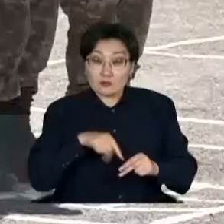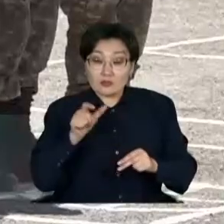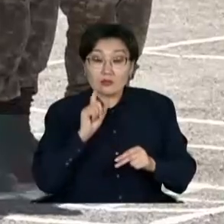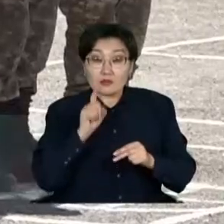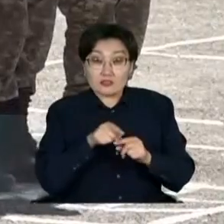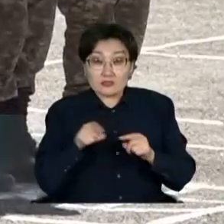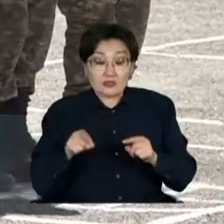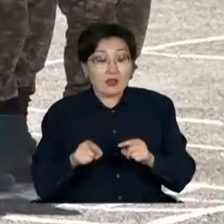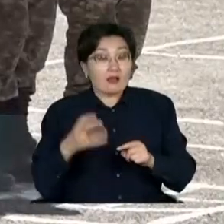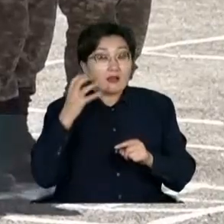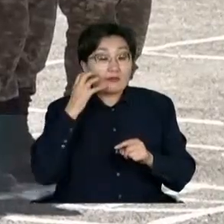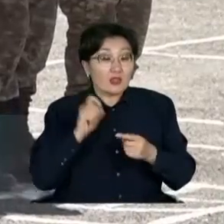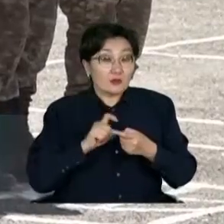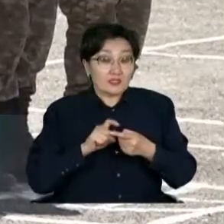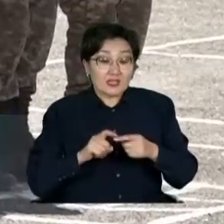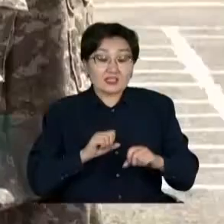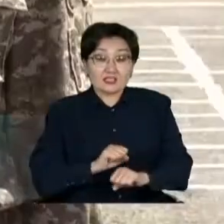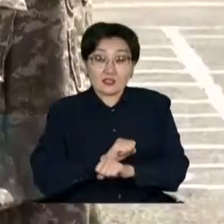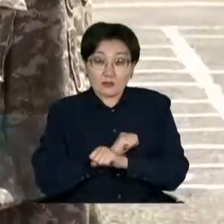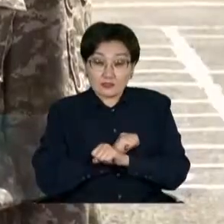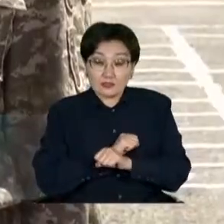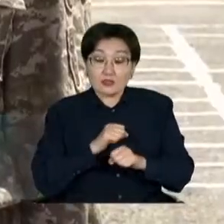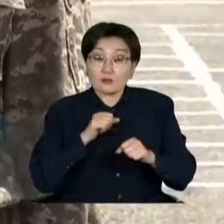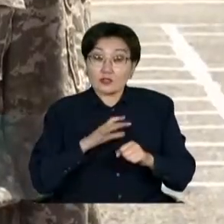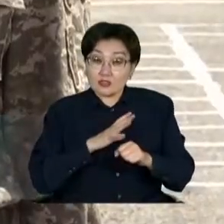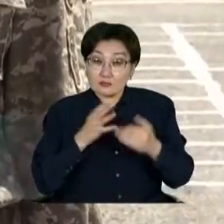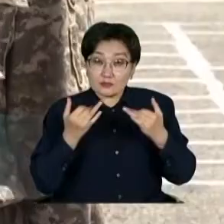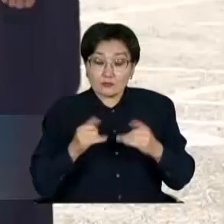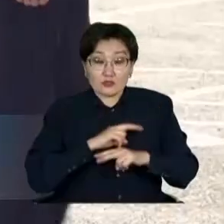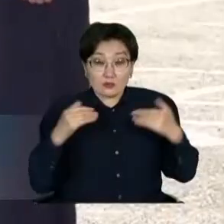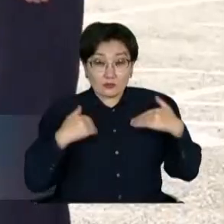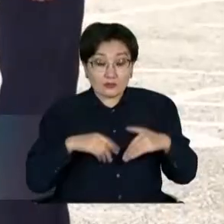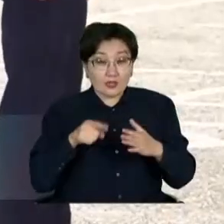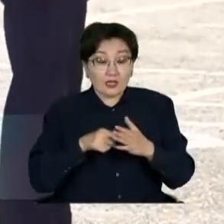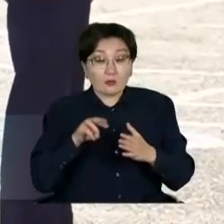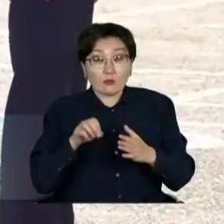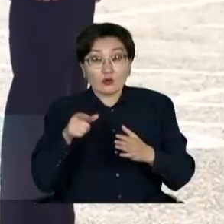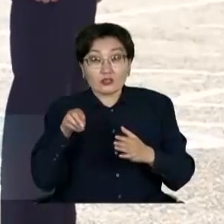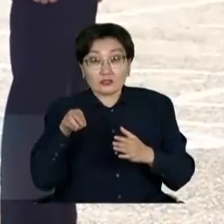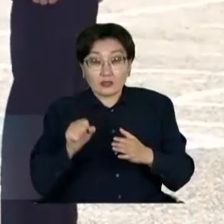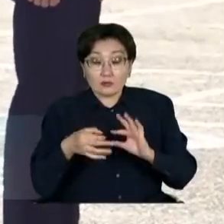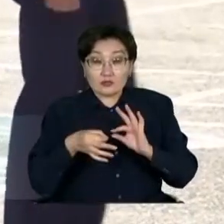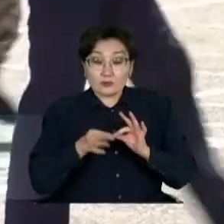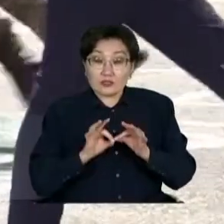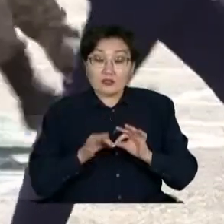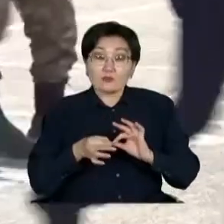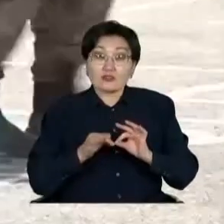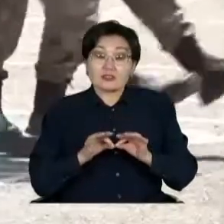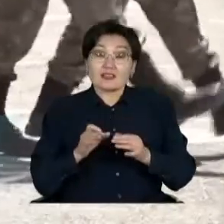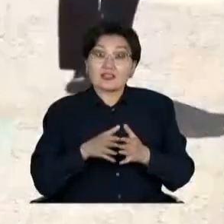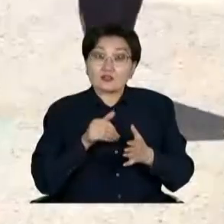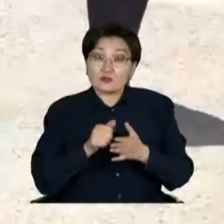жылдан бері бала күтіміне байланысты декреттік демалыста болған. Қазір мәйет қалалық моргте. Оқиғаның толыққанды мән-жайы әлі